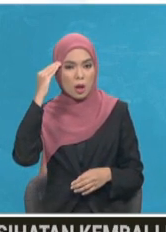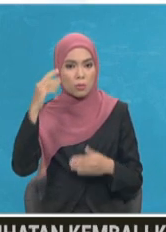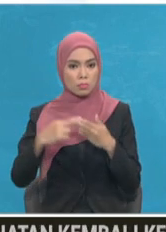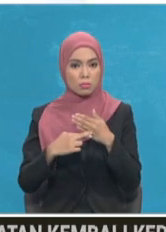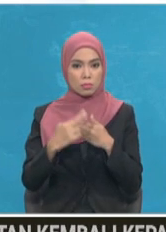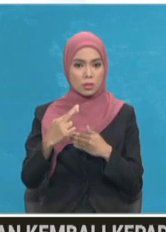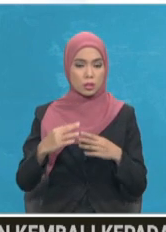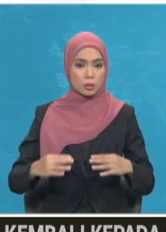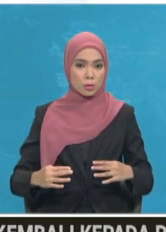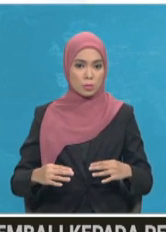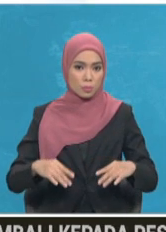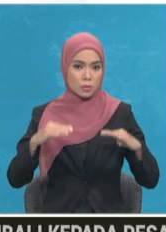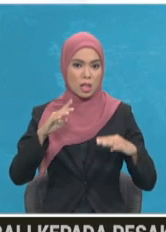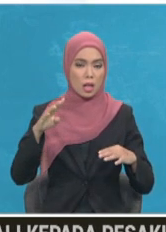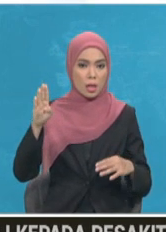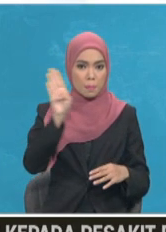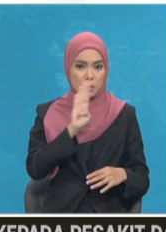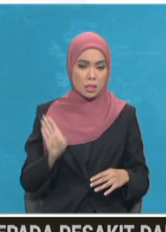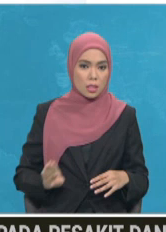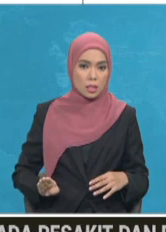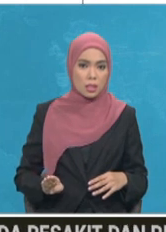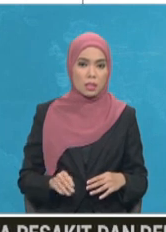berlaku di kawasan tempat tapi dorong